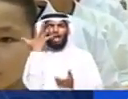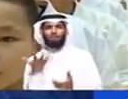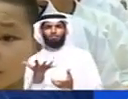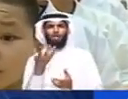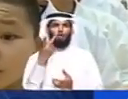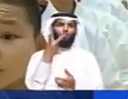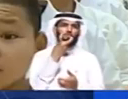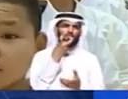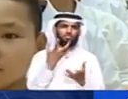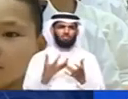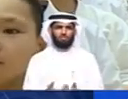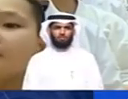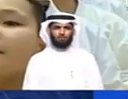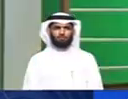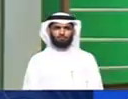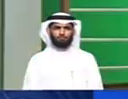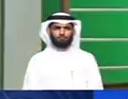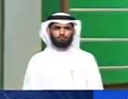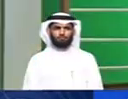كيلوغرام.